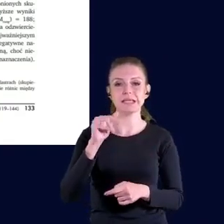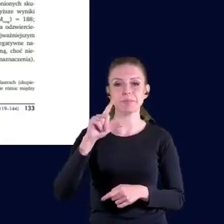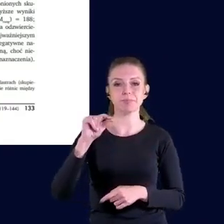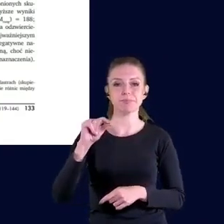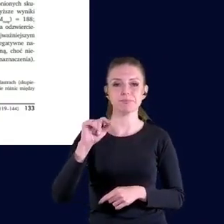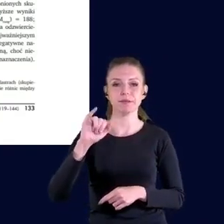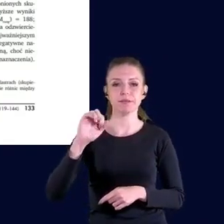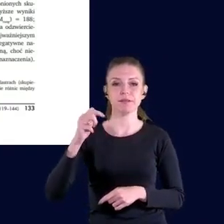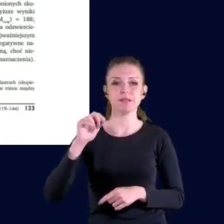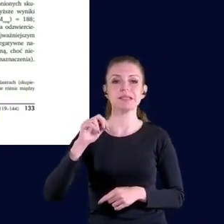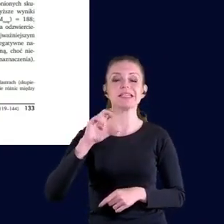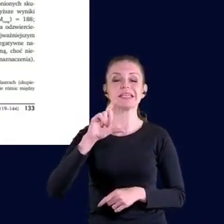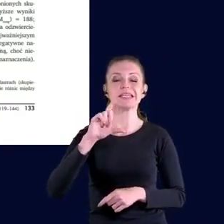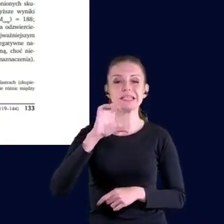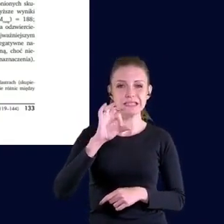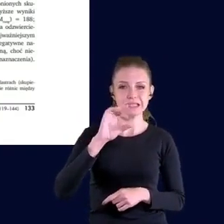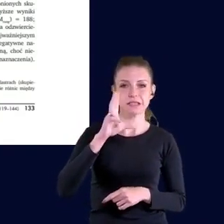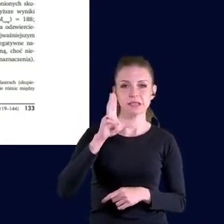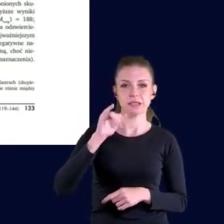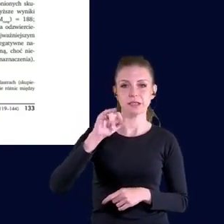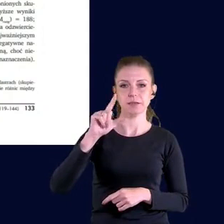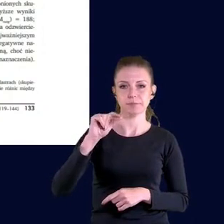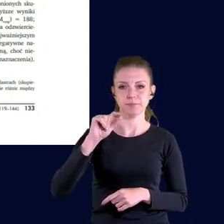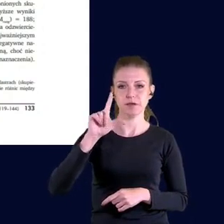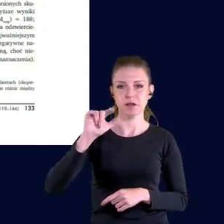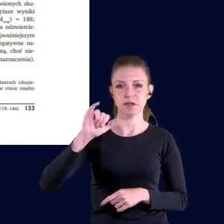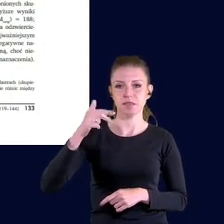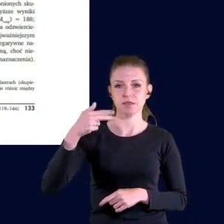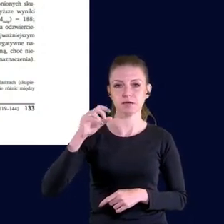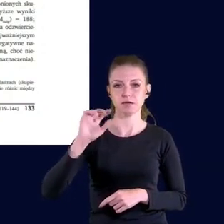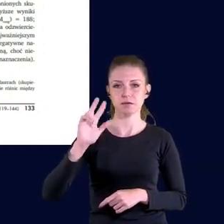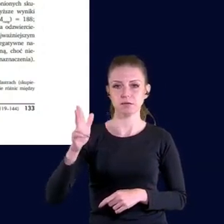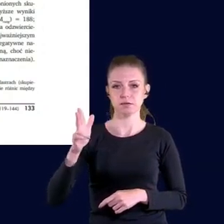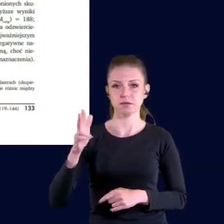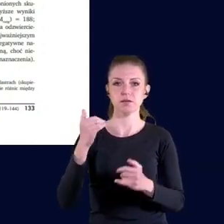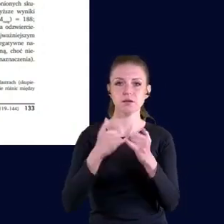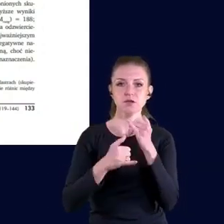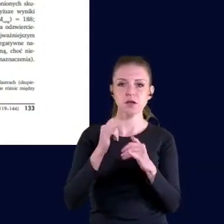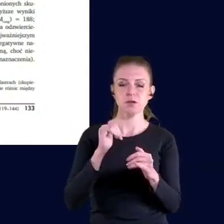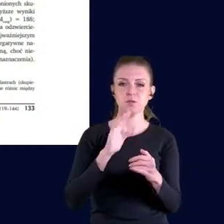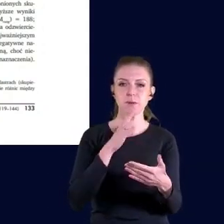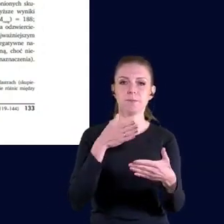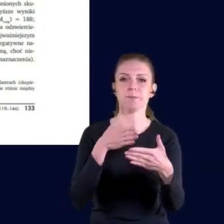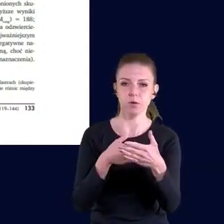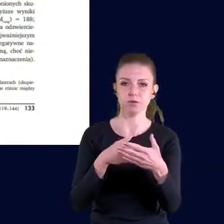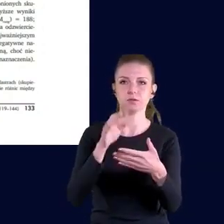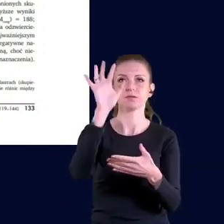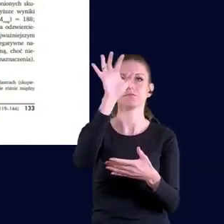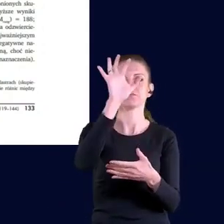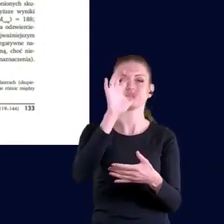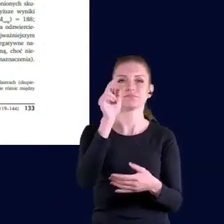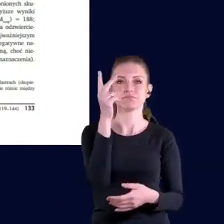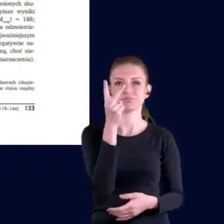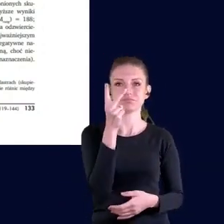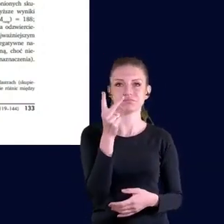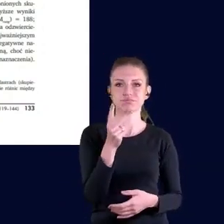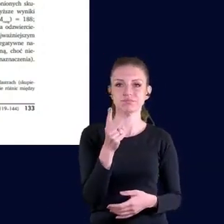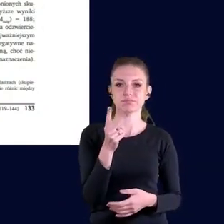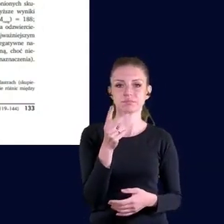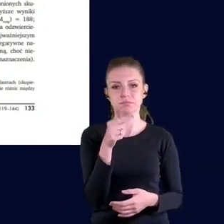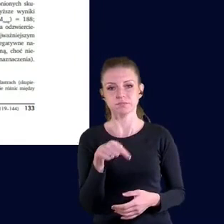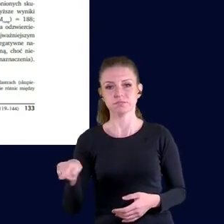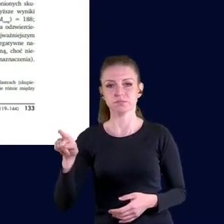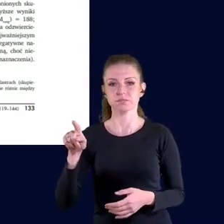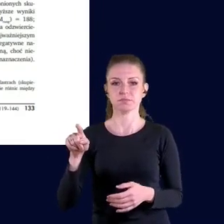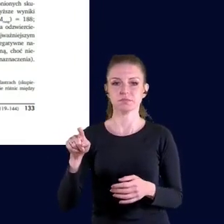stron internetowych pozwalają na ominięcie takich powtarzających się bloków treści jak na przykład menu